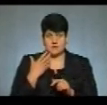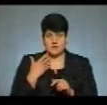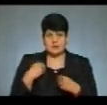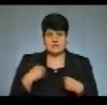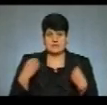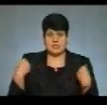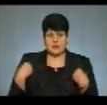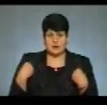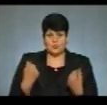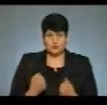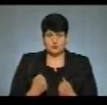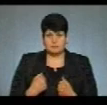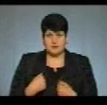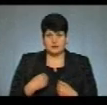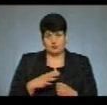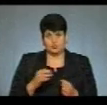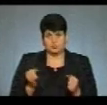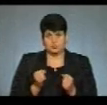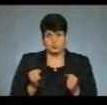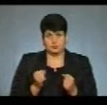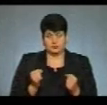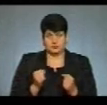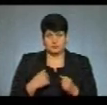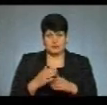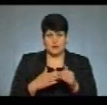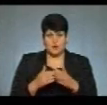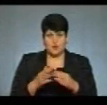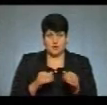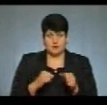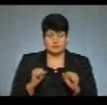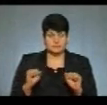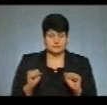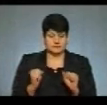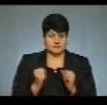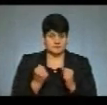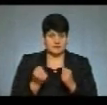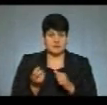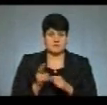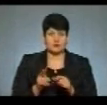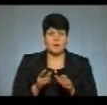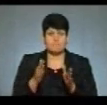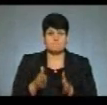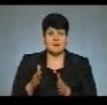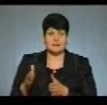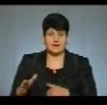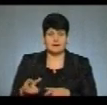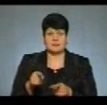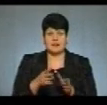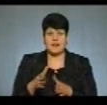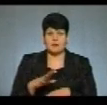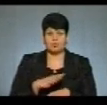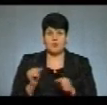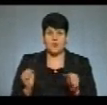зняла куртку і мені стало холодно. У мене руки були вродені. Я пішла до батареї, батарея була